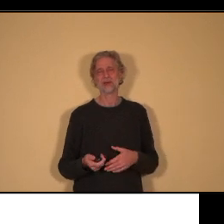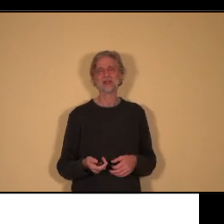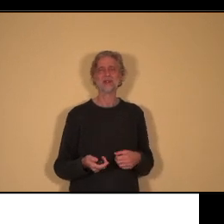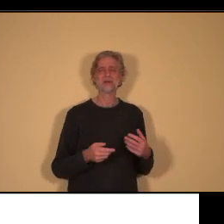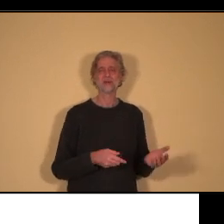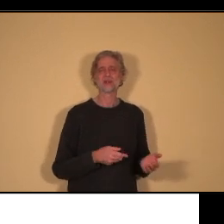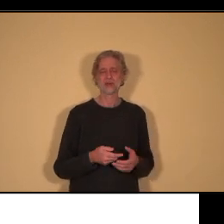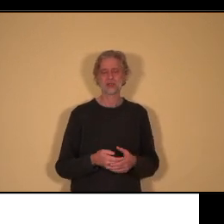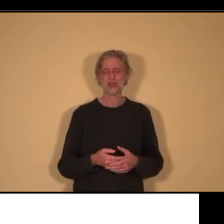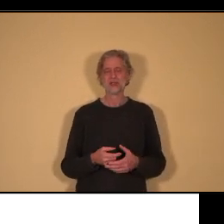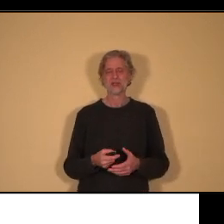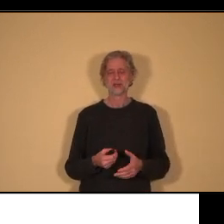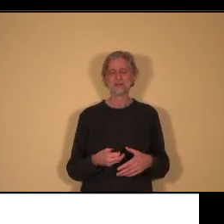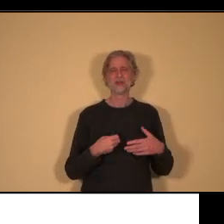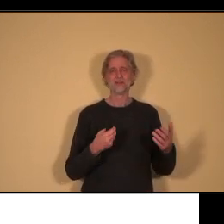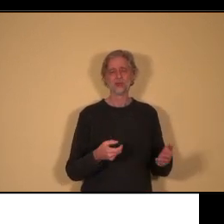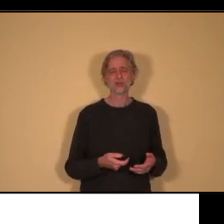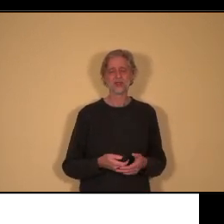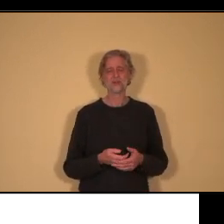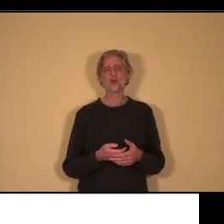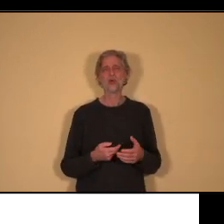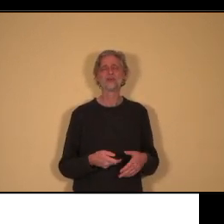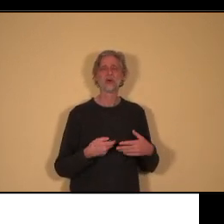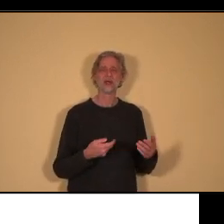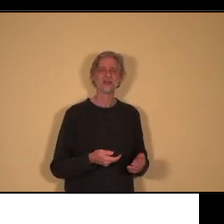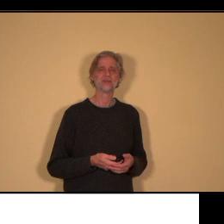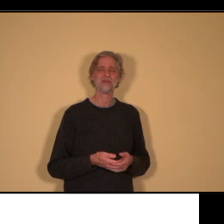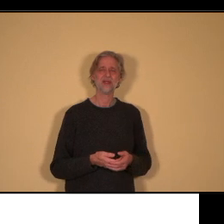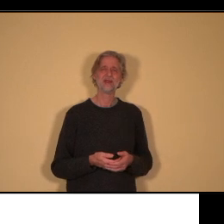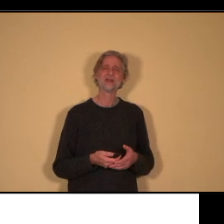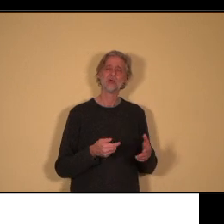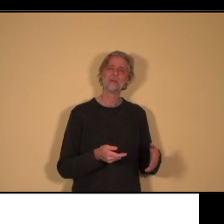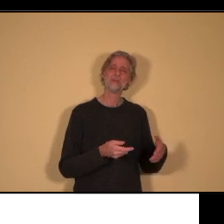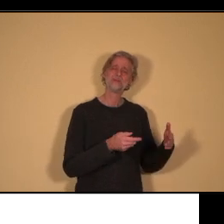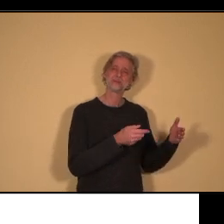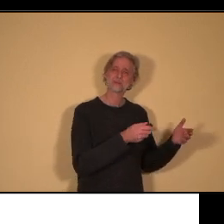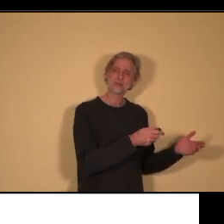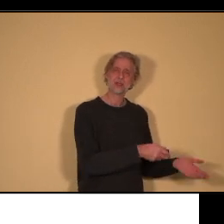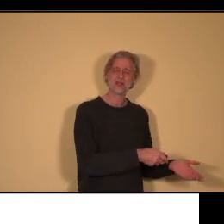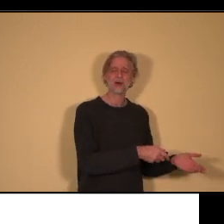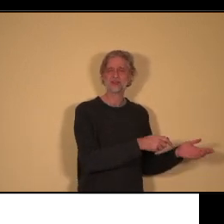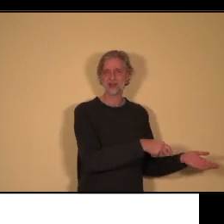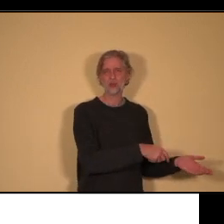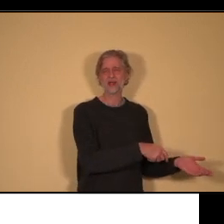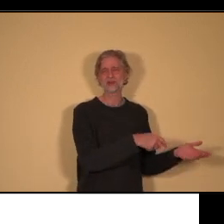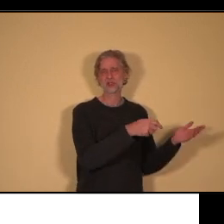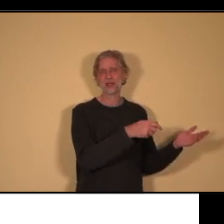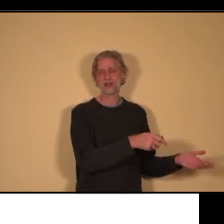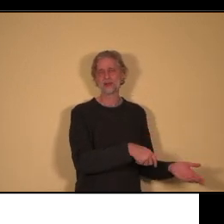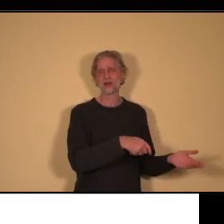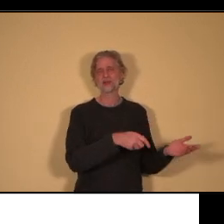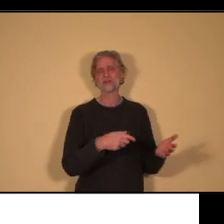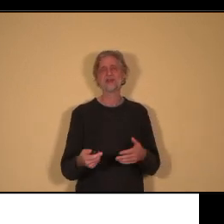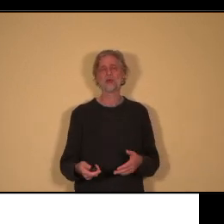waren vorhanden und dadurch wurden eben Kohlevorräte verwendet, um daraus CO